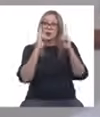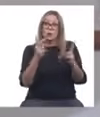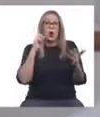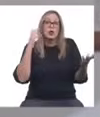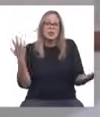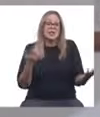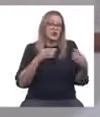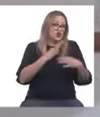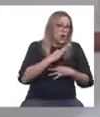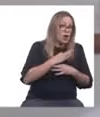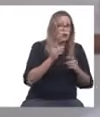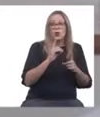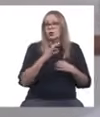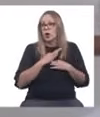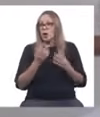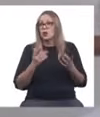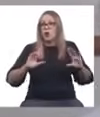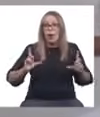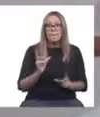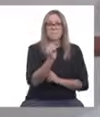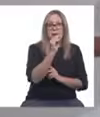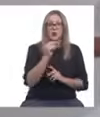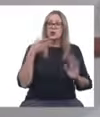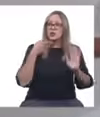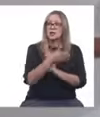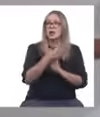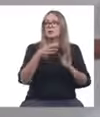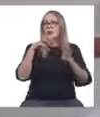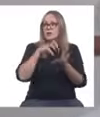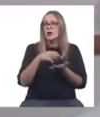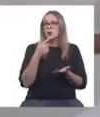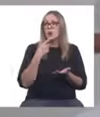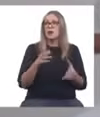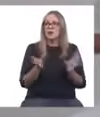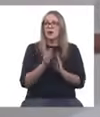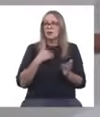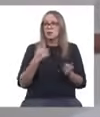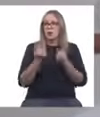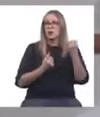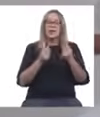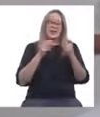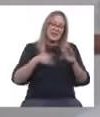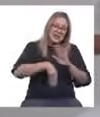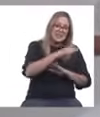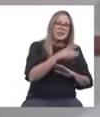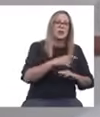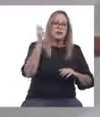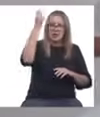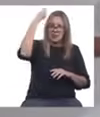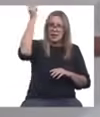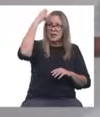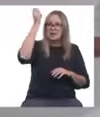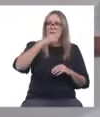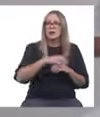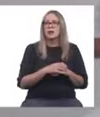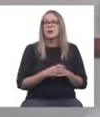זה לא יש כוחותינו, אולי מהמהירות שנכנסנו לבסיס אז ירו עלינו. אז אמרתי הם כבר איתי באוטו, אני אצא להם, הוצאתי דגל ישראל, נופפתי עליהם